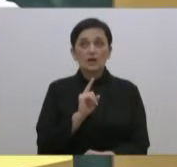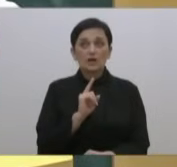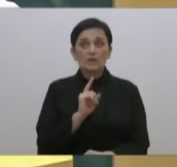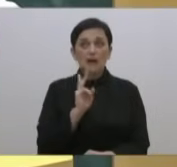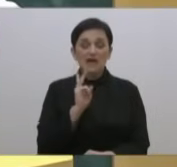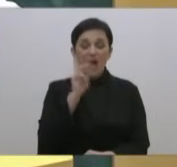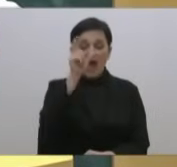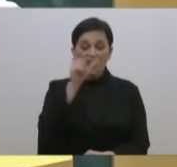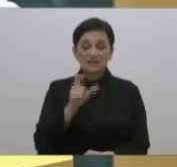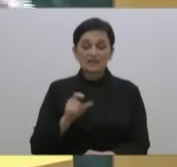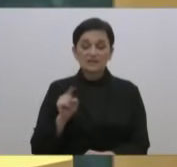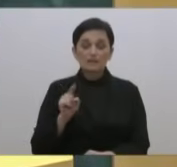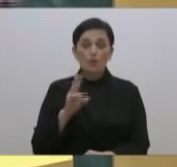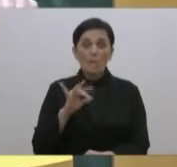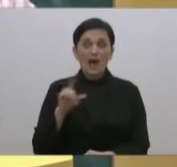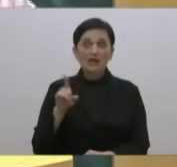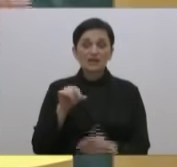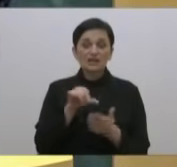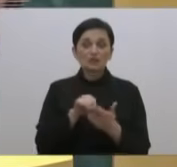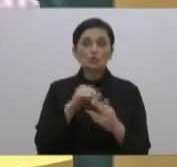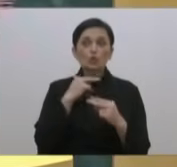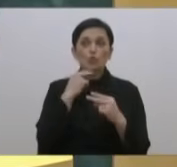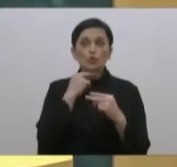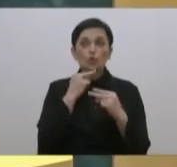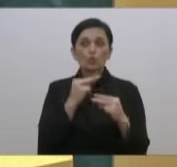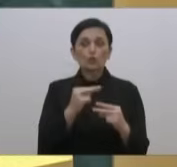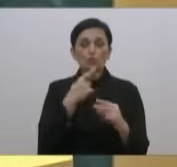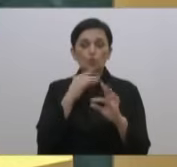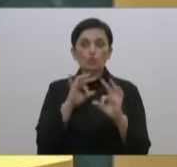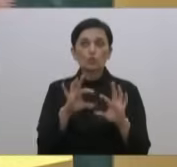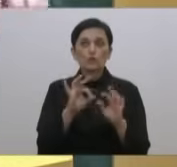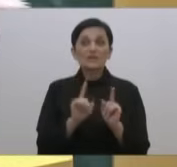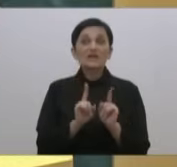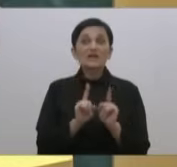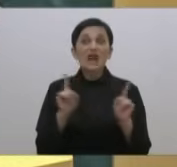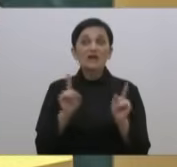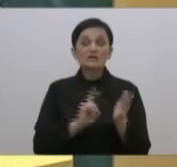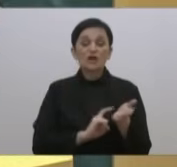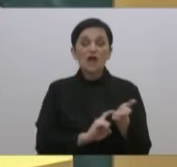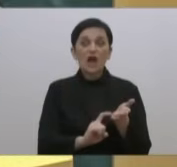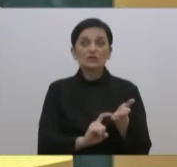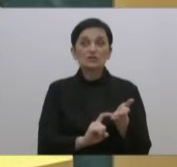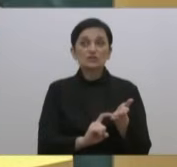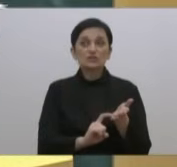წარმოდგენილმა კანდიდატმა ირაკლი კობახიძემ ყურადღება გაამახვილა და განსაკუთრებით გაუსვა ხაზი